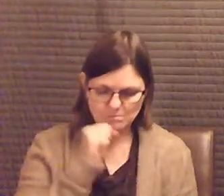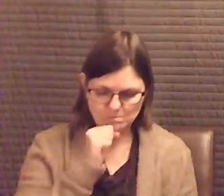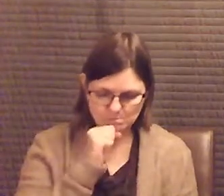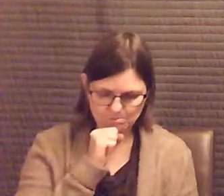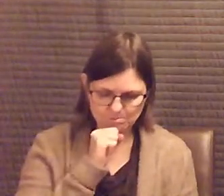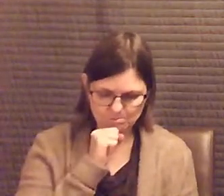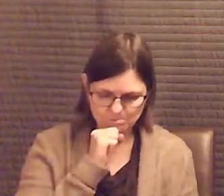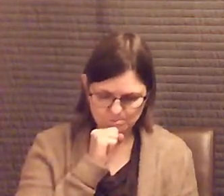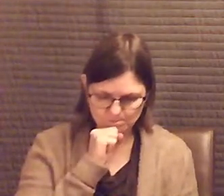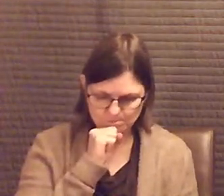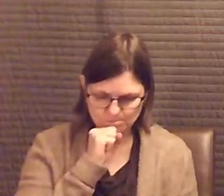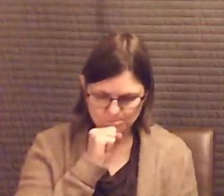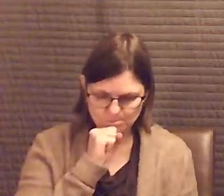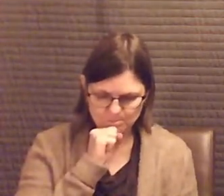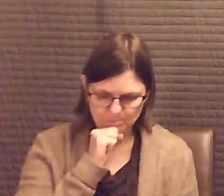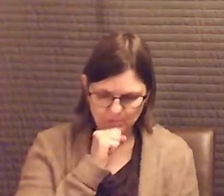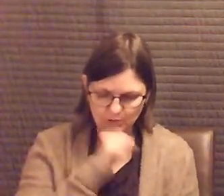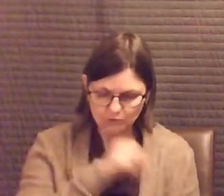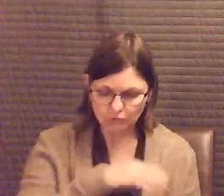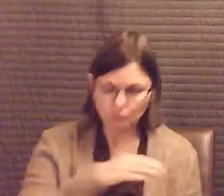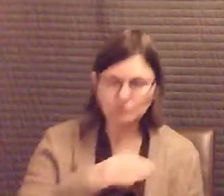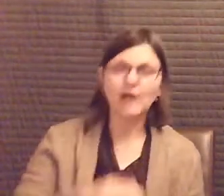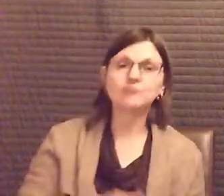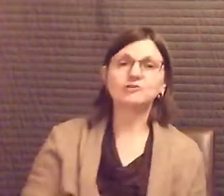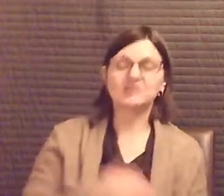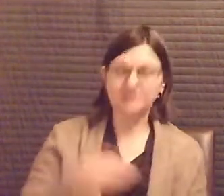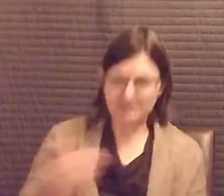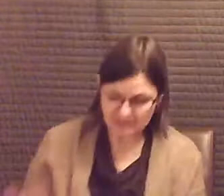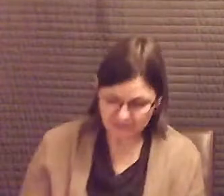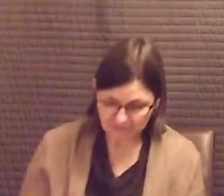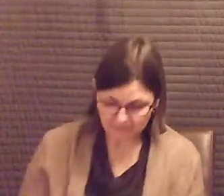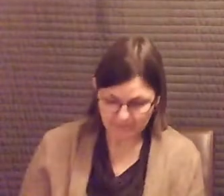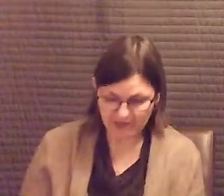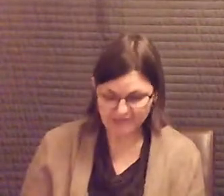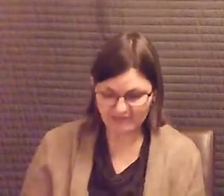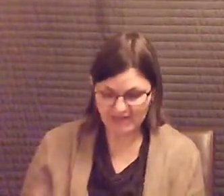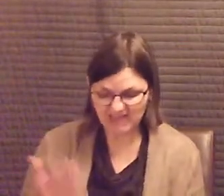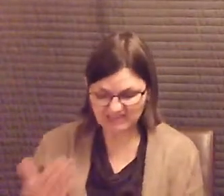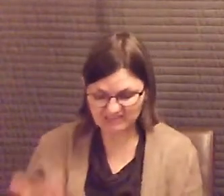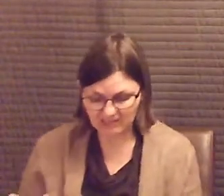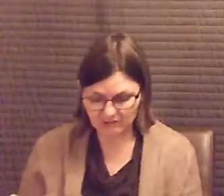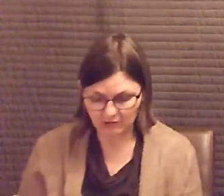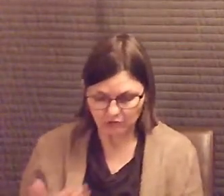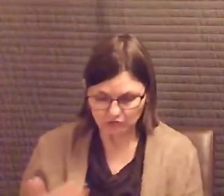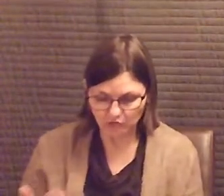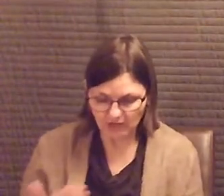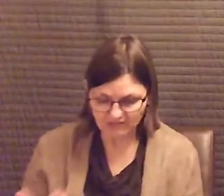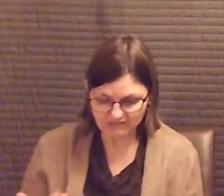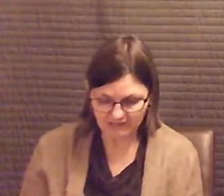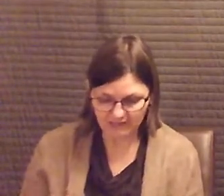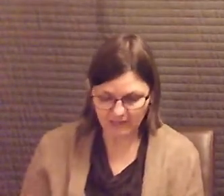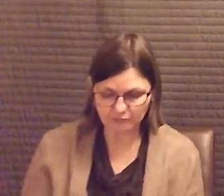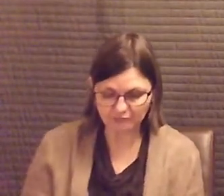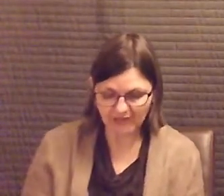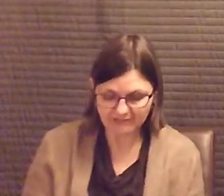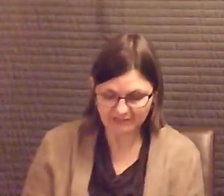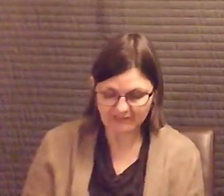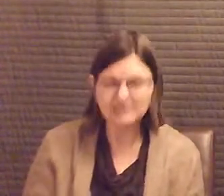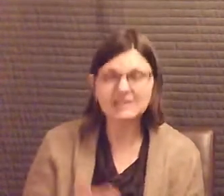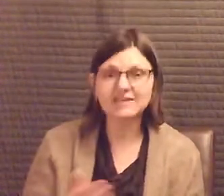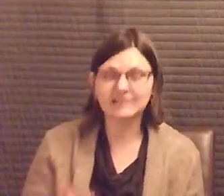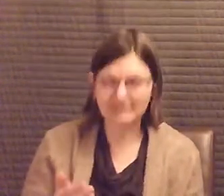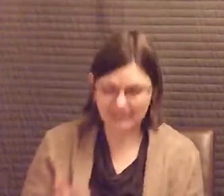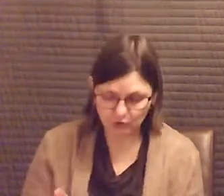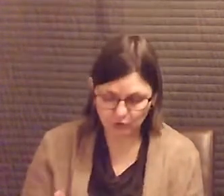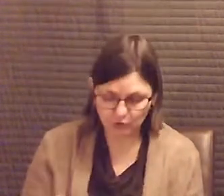in de lang daarna toen live dit is in niet maar ze waren haastig zo halsstarrig als een vader